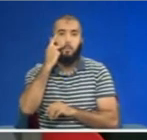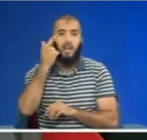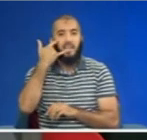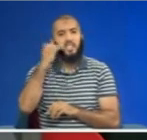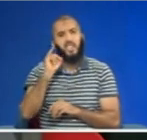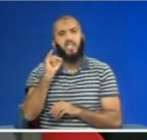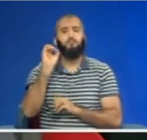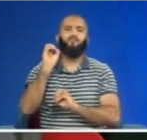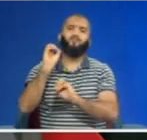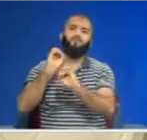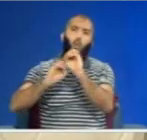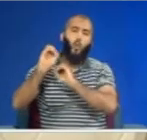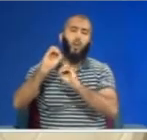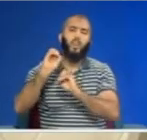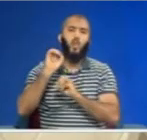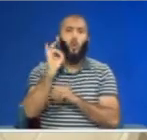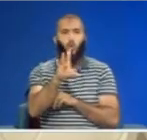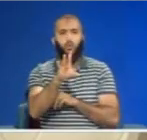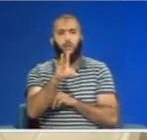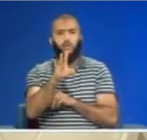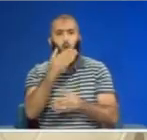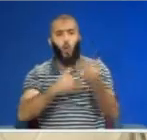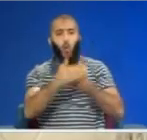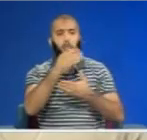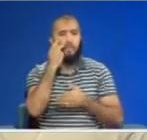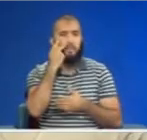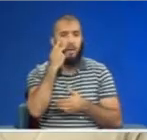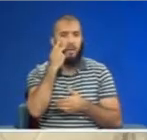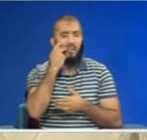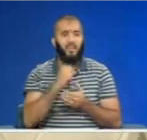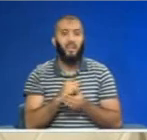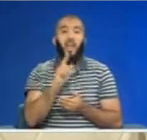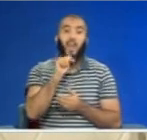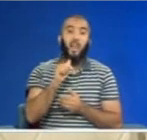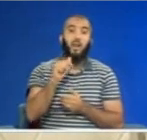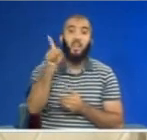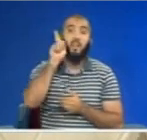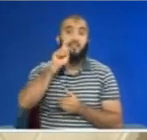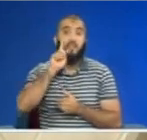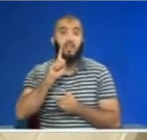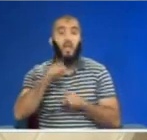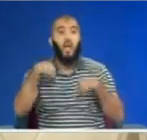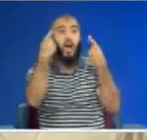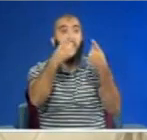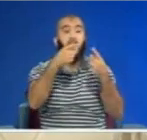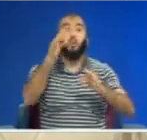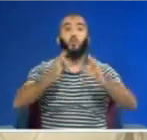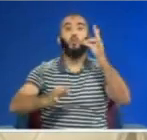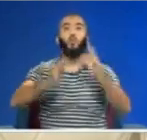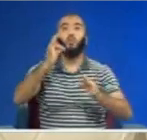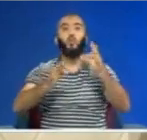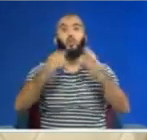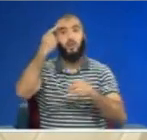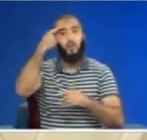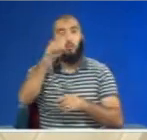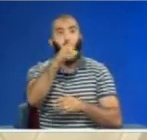نظرا للعلاقات السيئة بينكم ورفض أن يتولى تزويج البنت، البنت تذهب عندئذ عند القاضي، وما